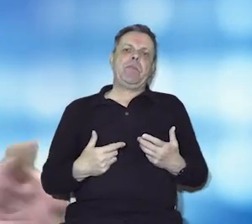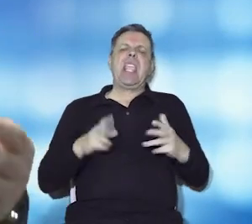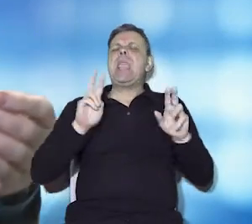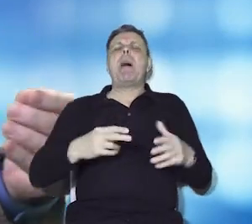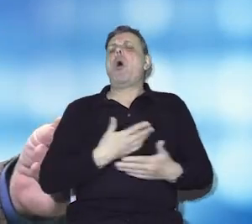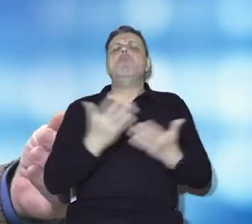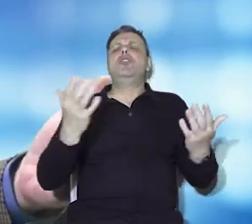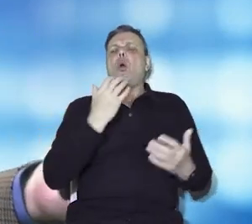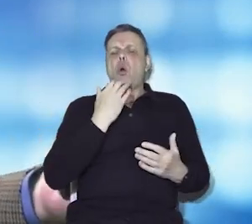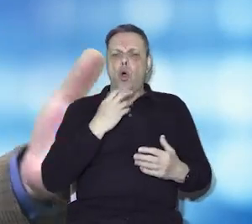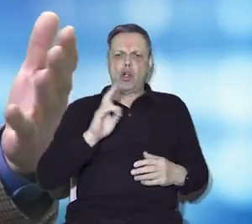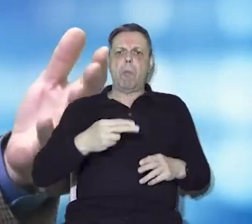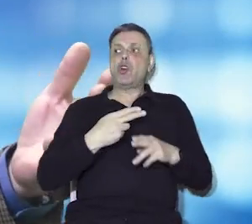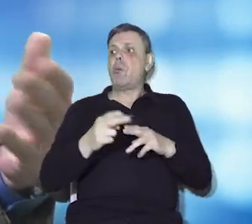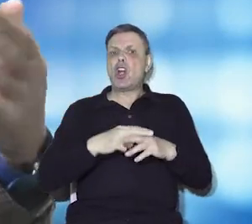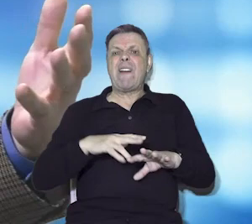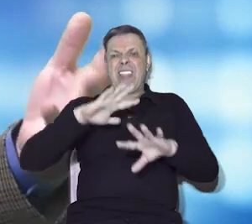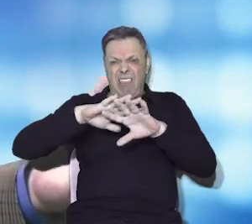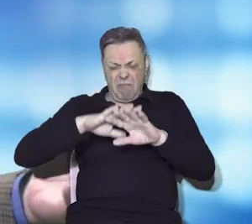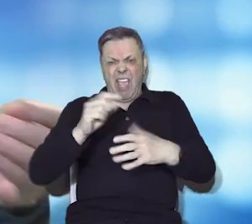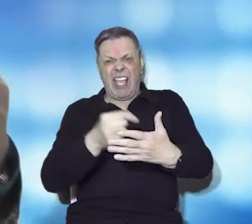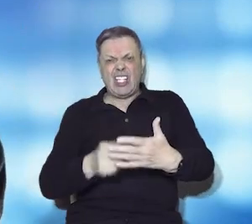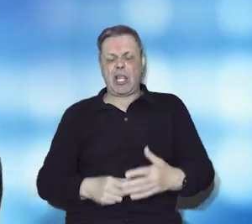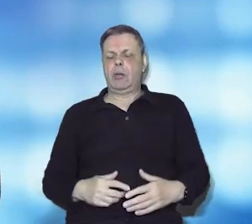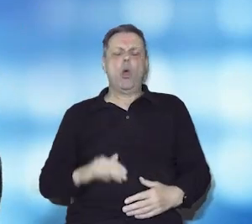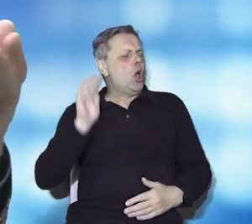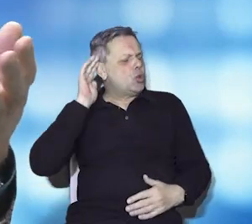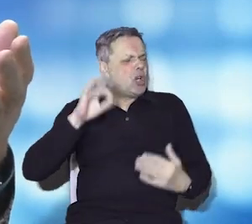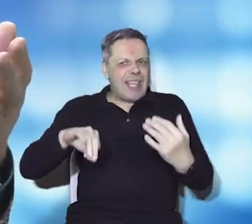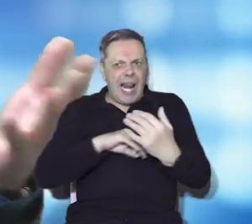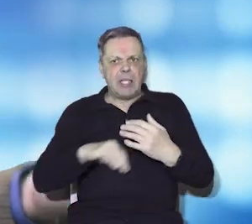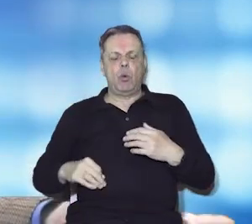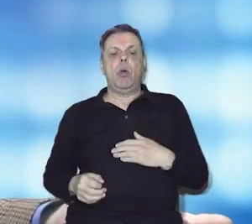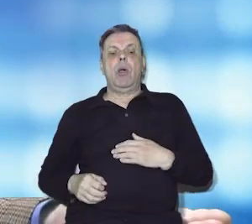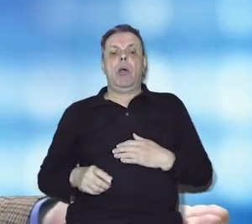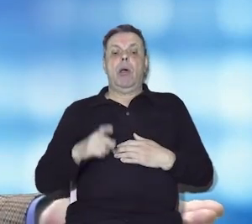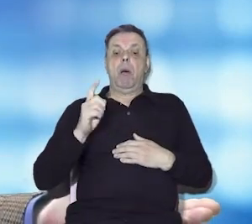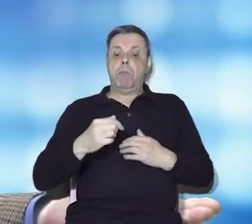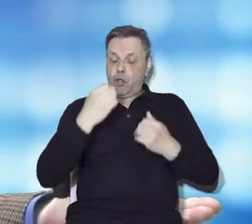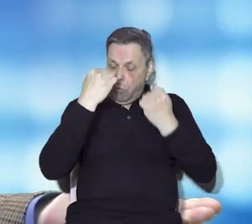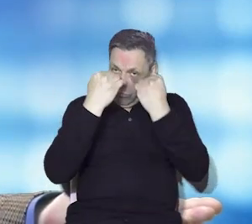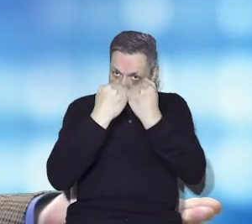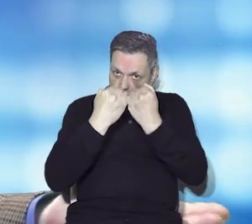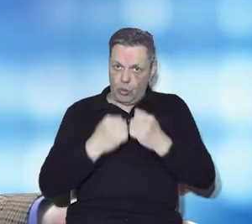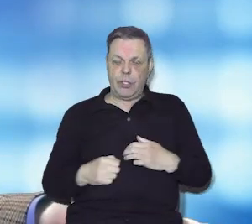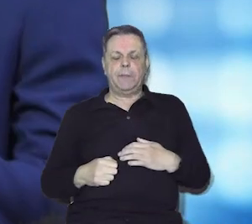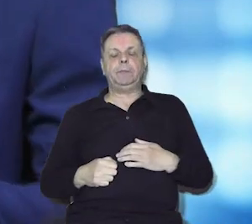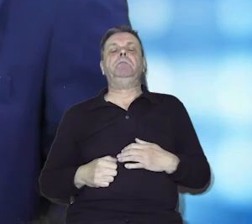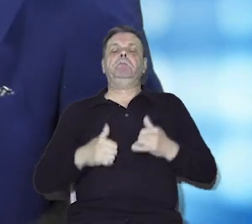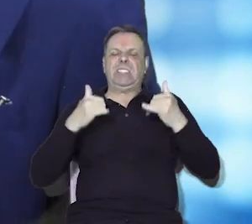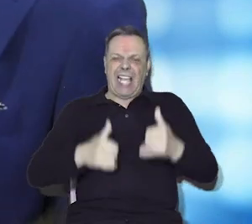hoćemo. Možemo rješavati križeku, možemo slušati glazbu, možemo učiti. E, sad ćemo o